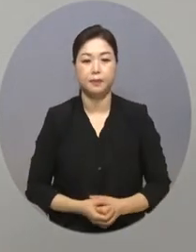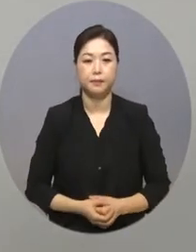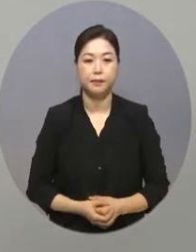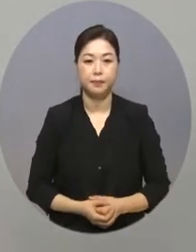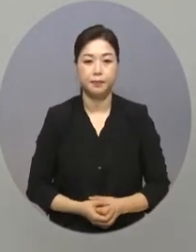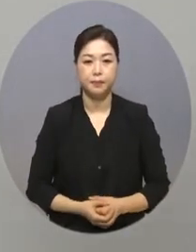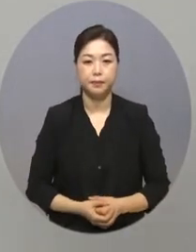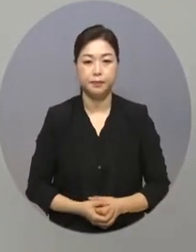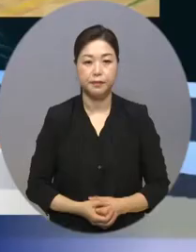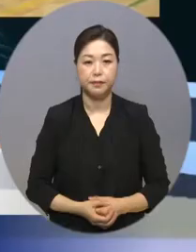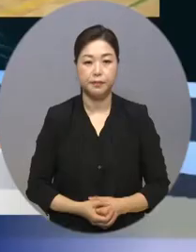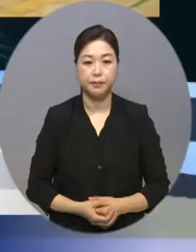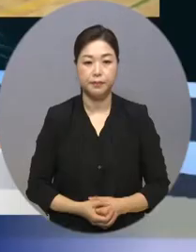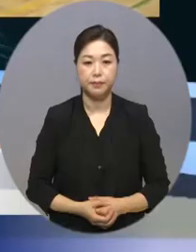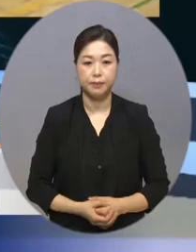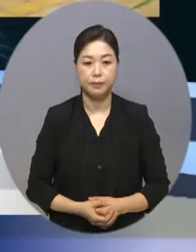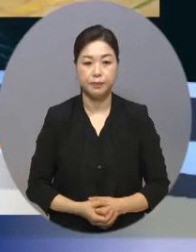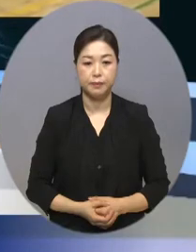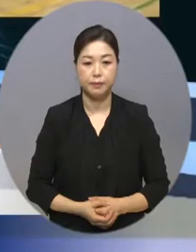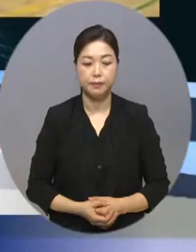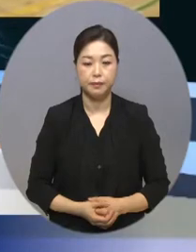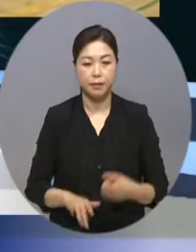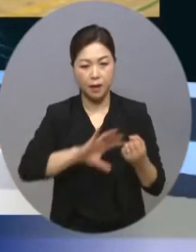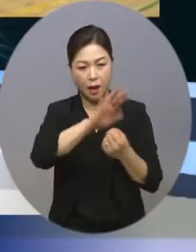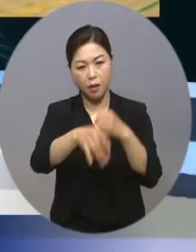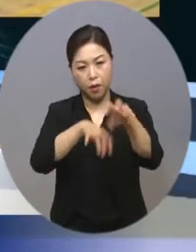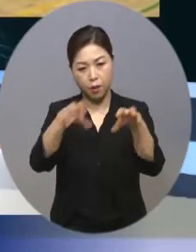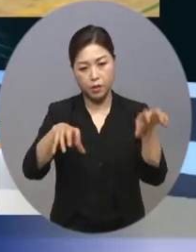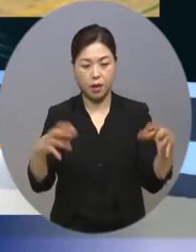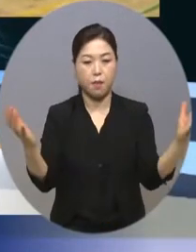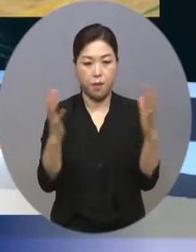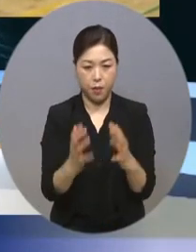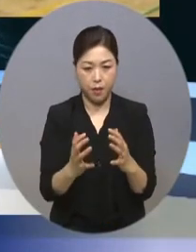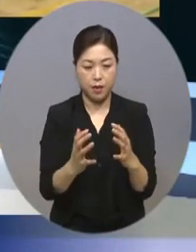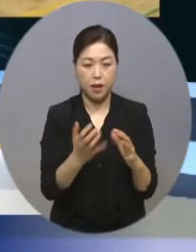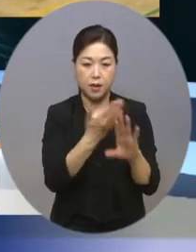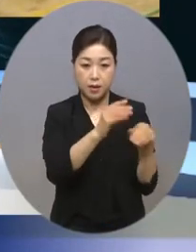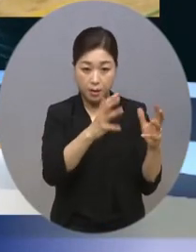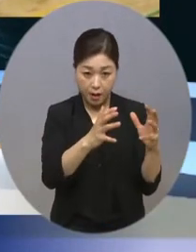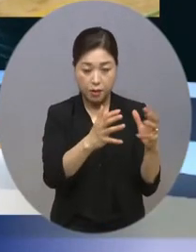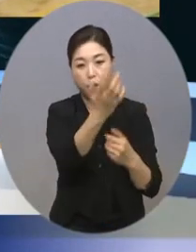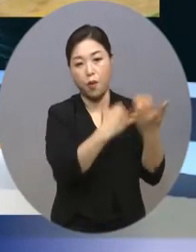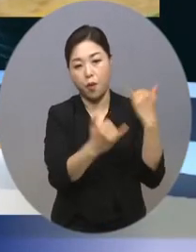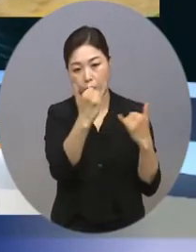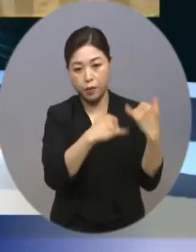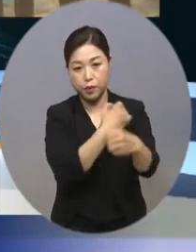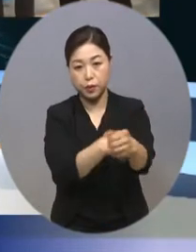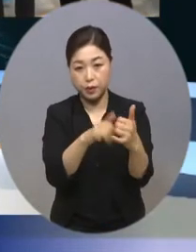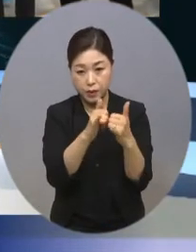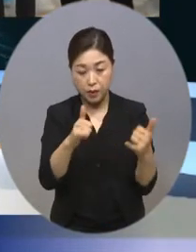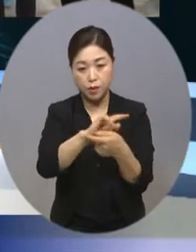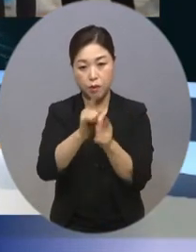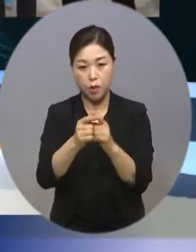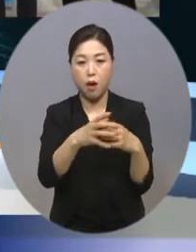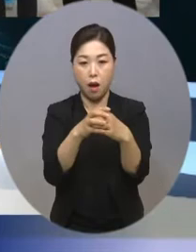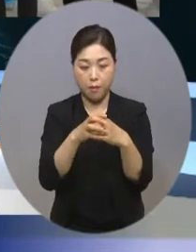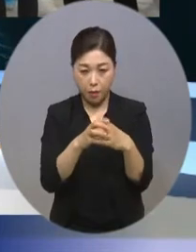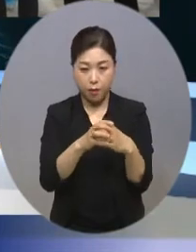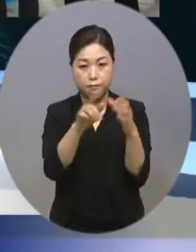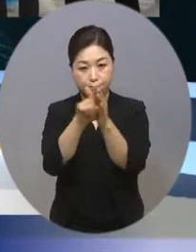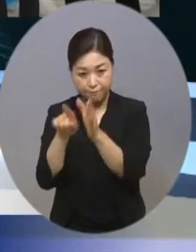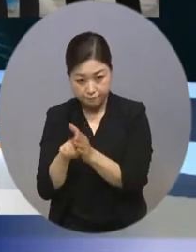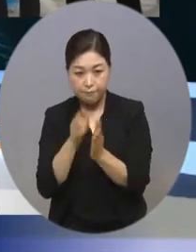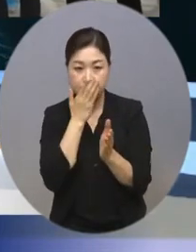뉴스 이종석입니다. 전 세계 각지에서 모인 외국인 노동자들이 서로 화합하고 의지할 수